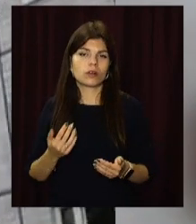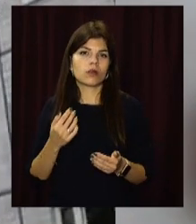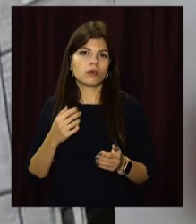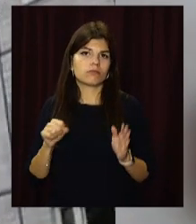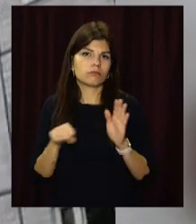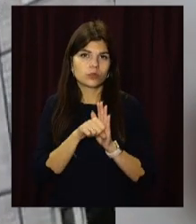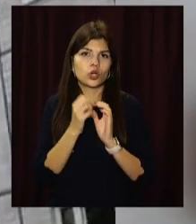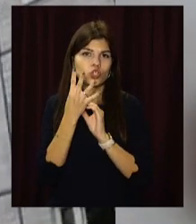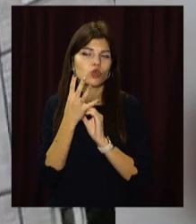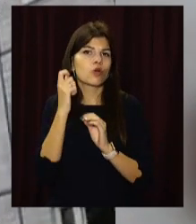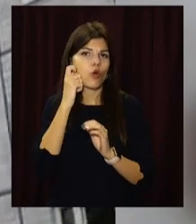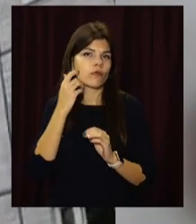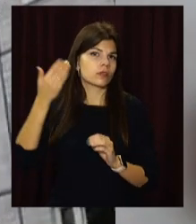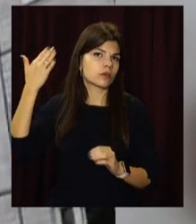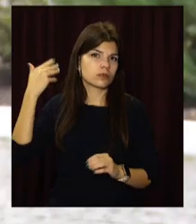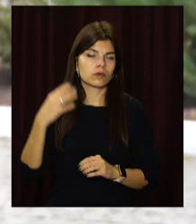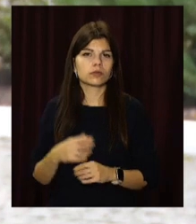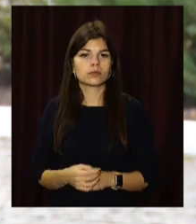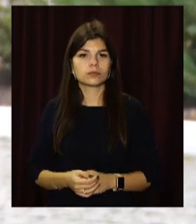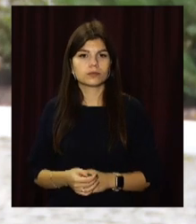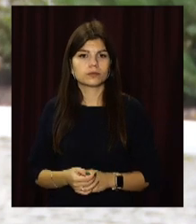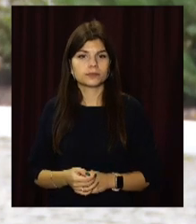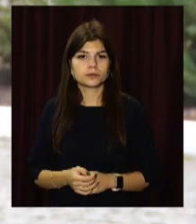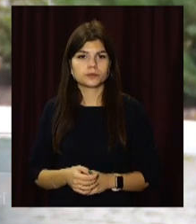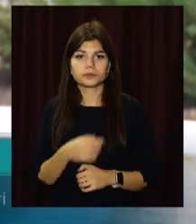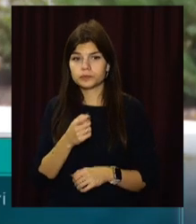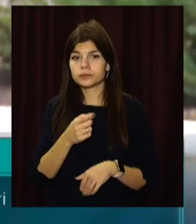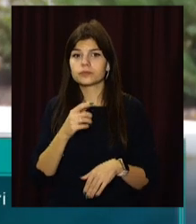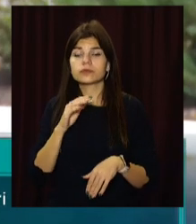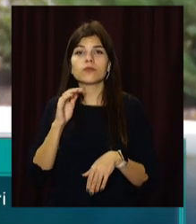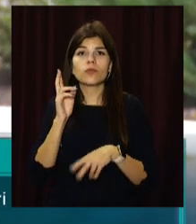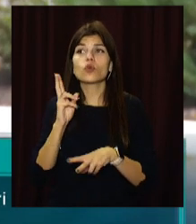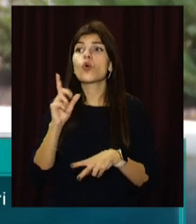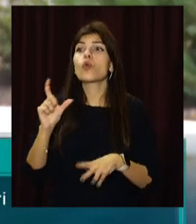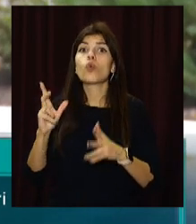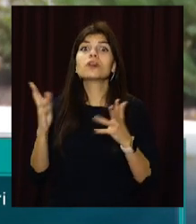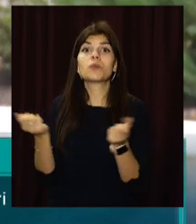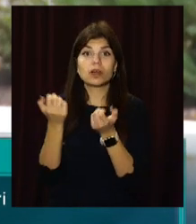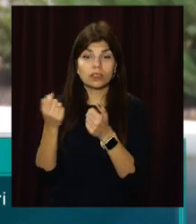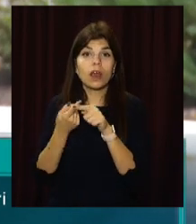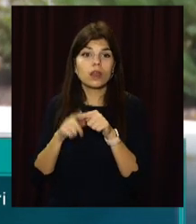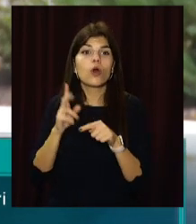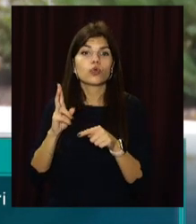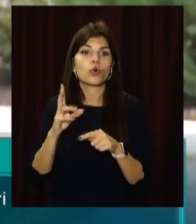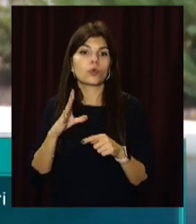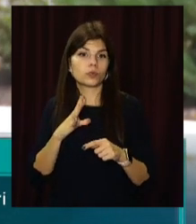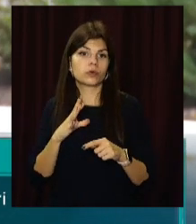трагедія 14 років тому. Фактично всіх, кого врятували, це люди, яких знімали,